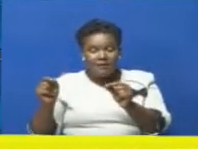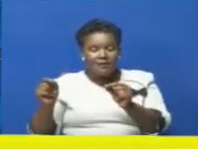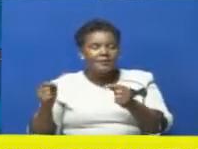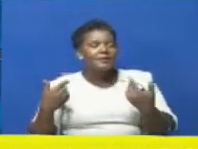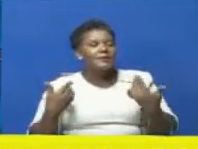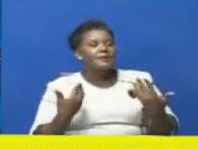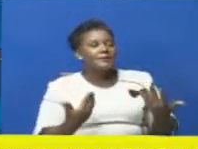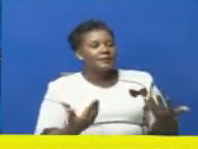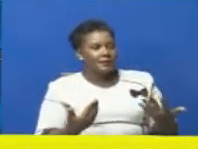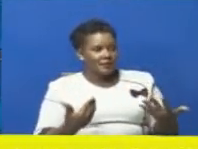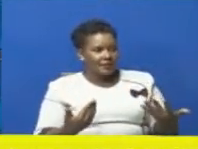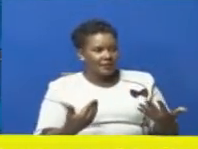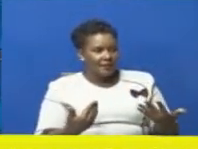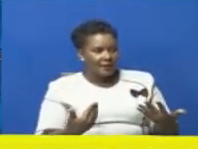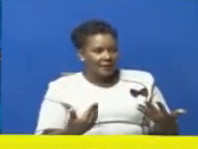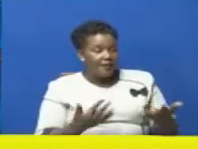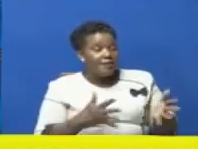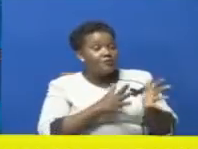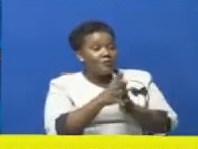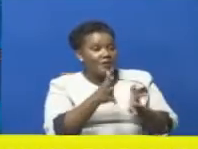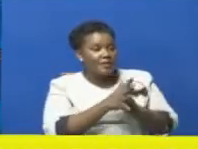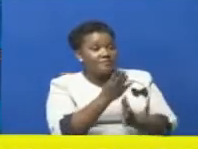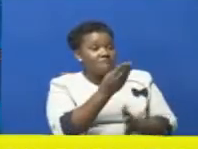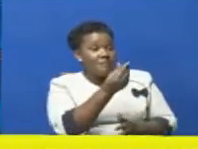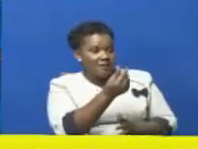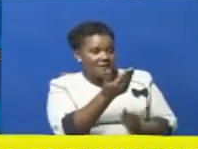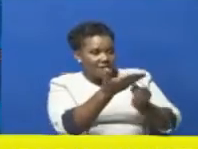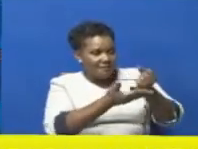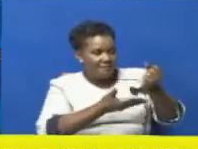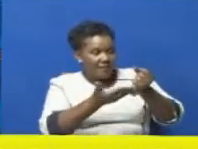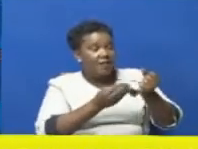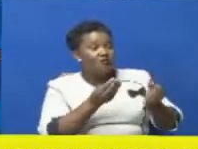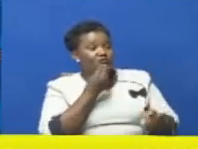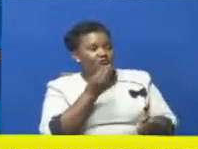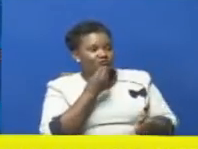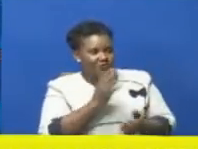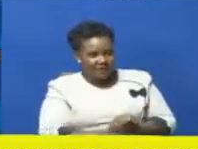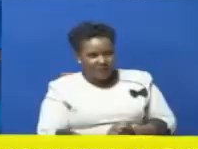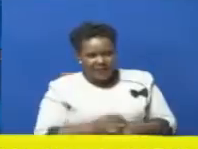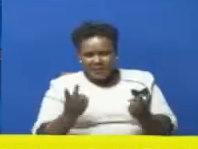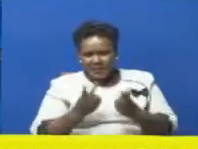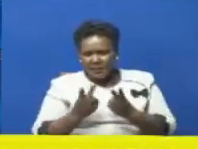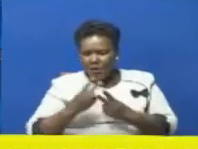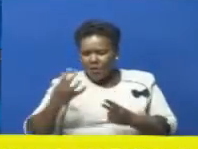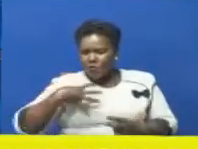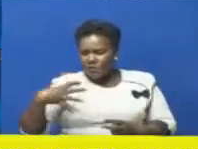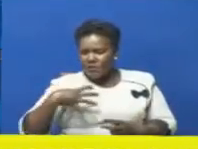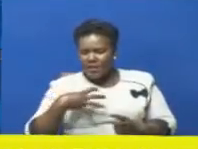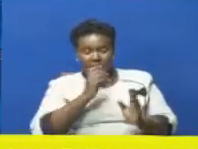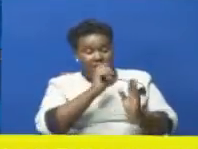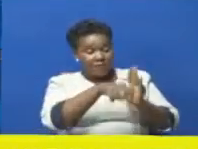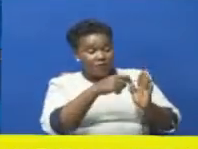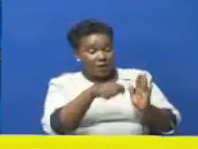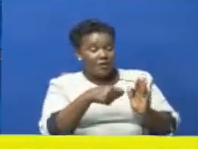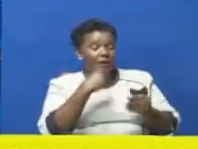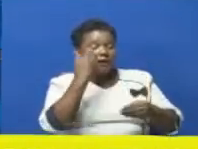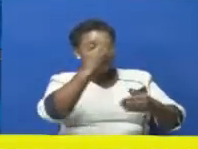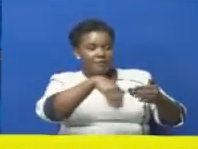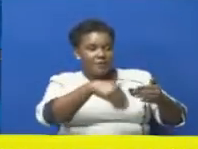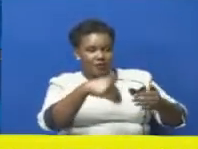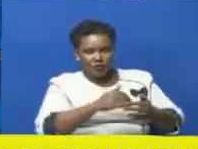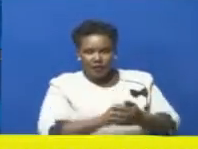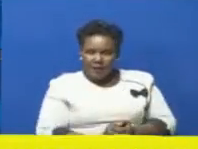sasa nikujuze bei ya mazao ya chakula kwa mujibu wa Wizara ya Viwanda na